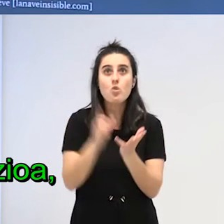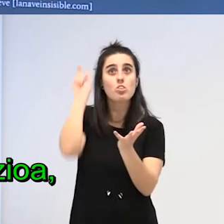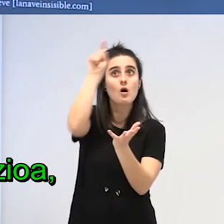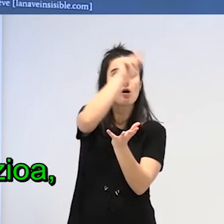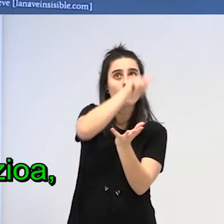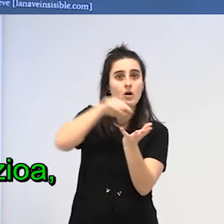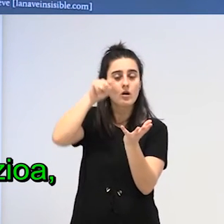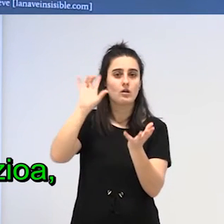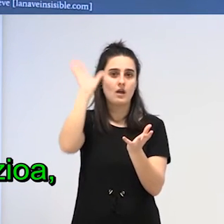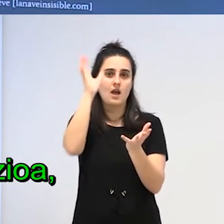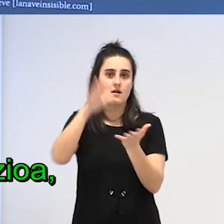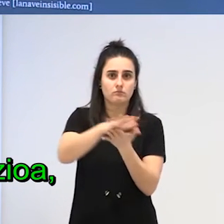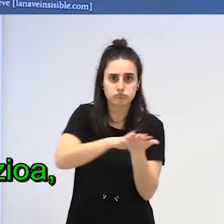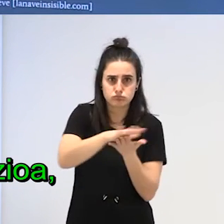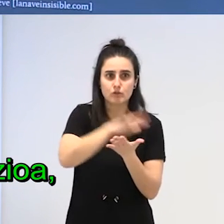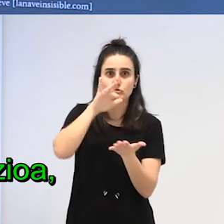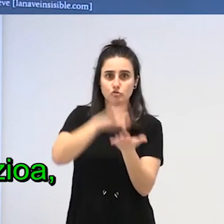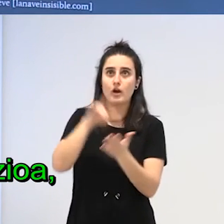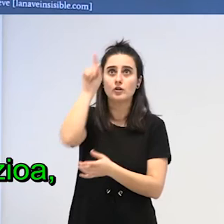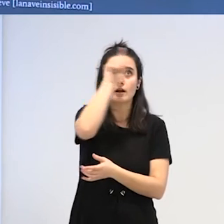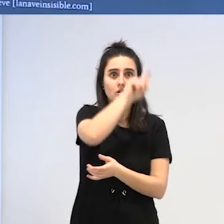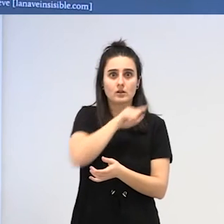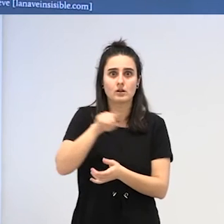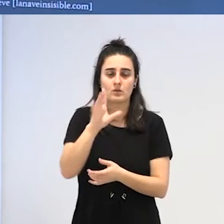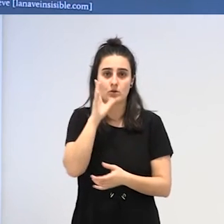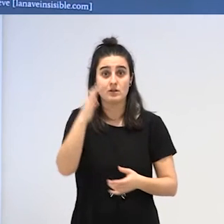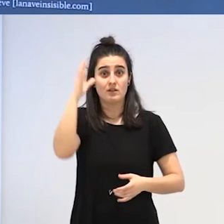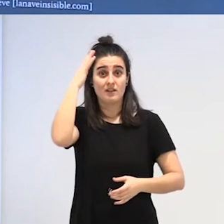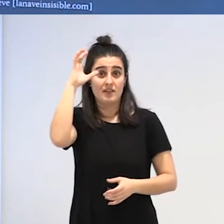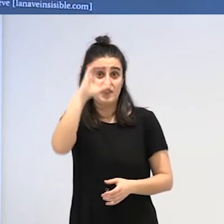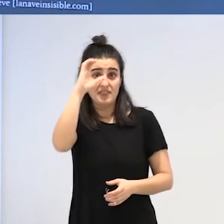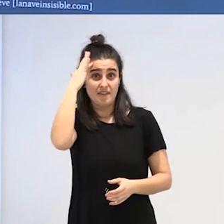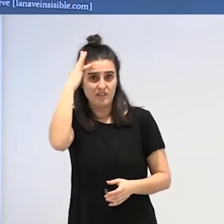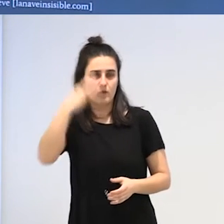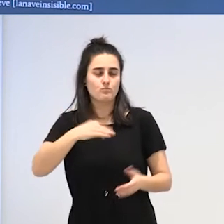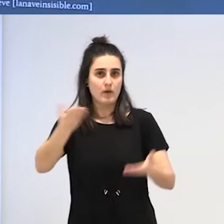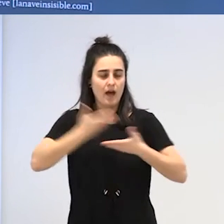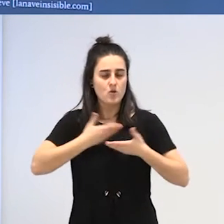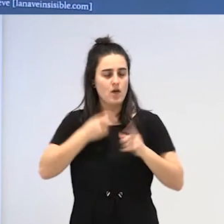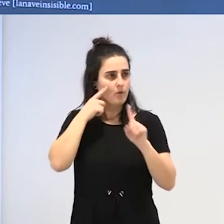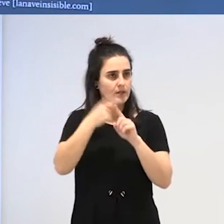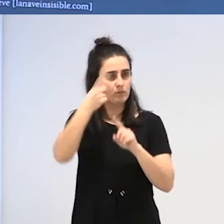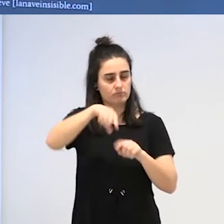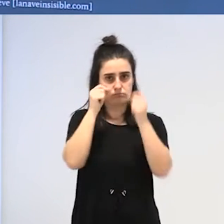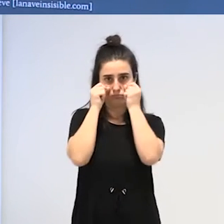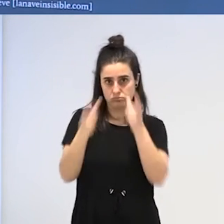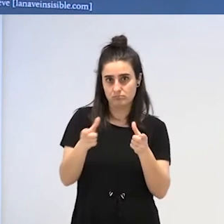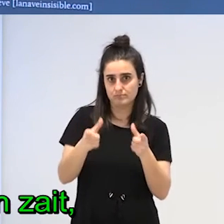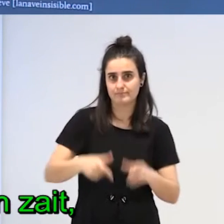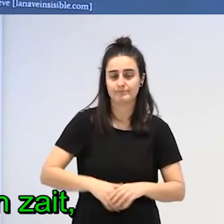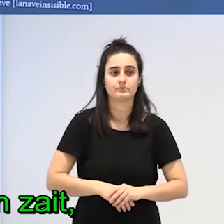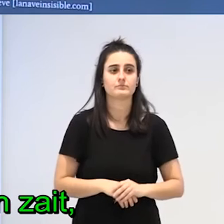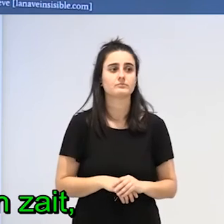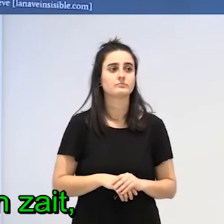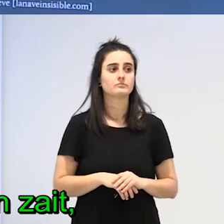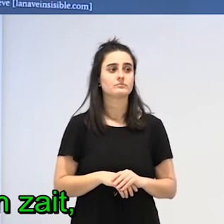Eta horretarako ere zientzia fikzioan nire ustez oso lagungarria da, begiak irekitzeko, ez?